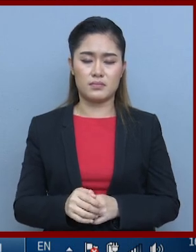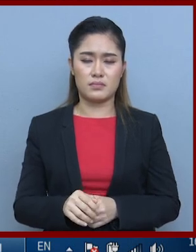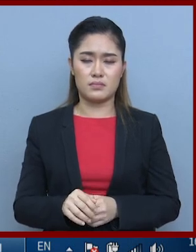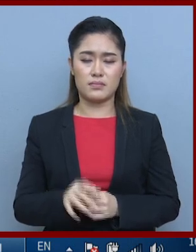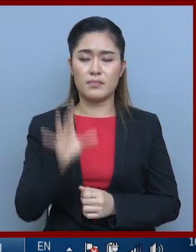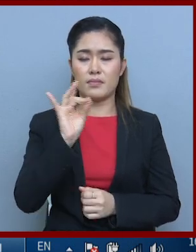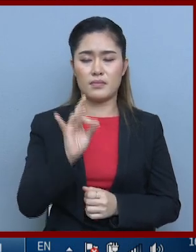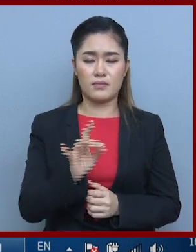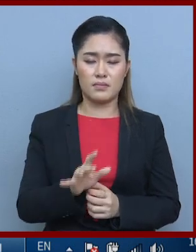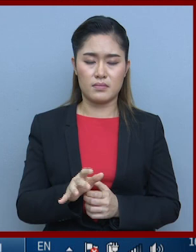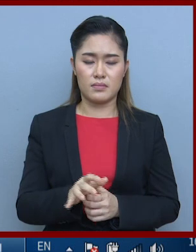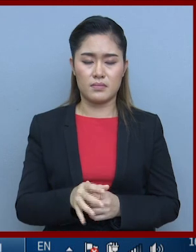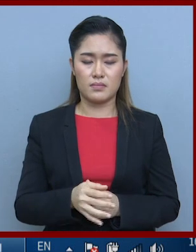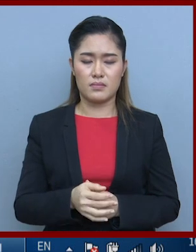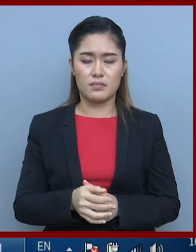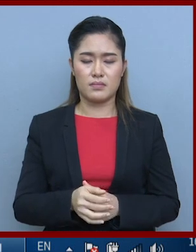แปด